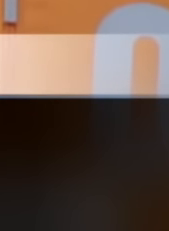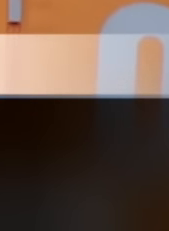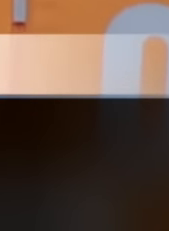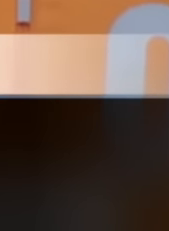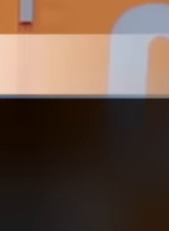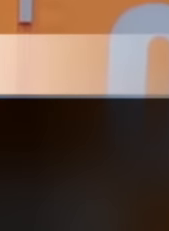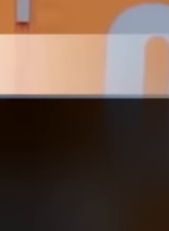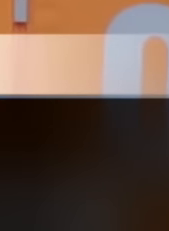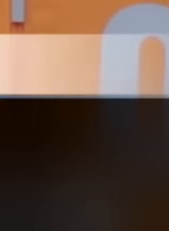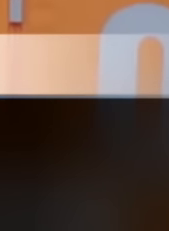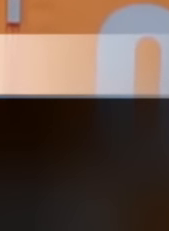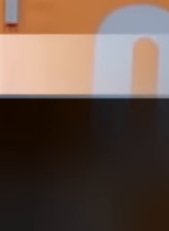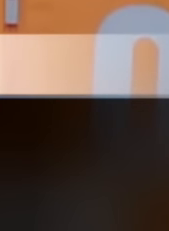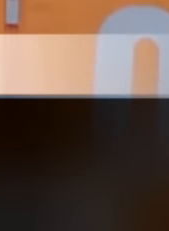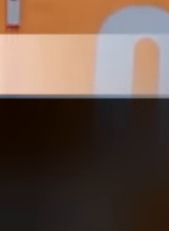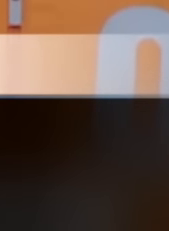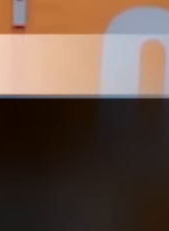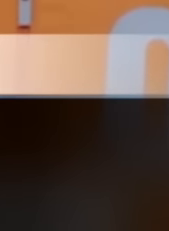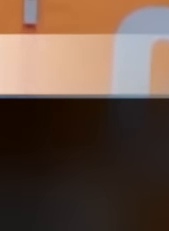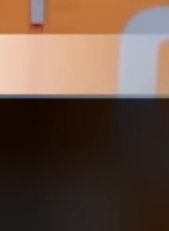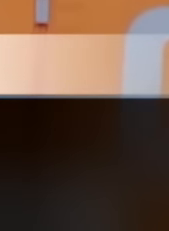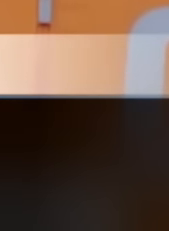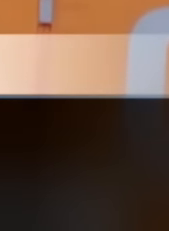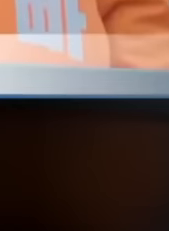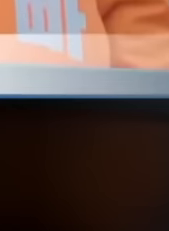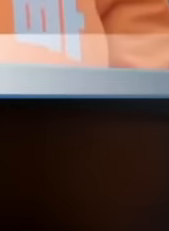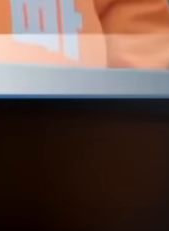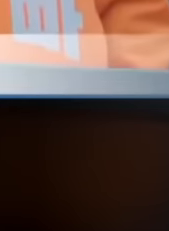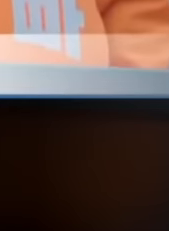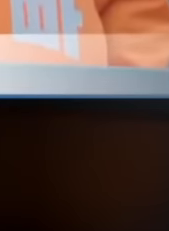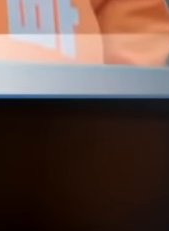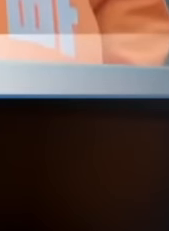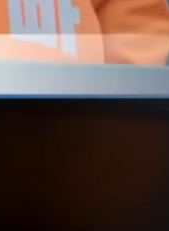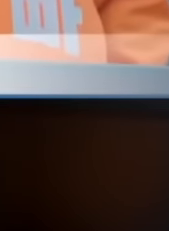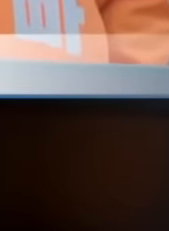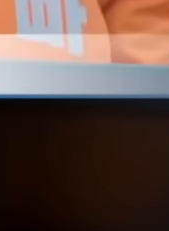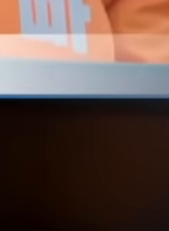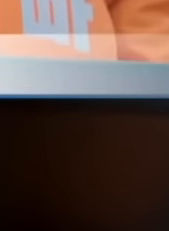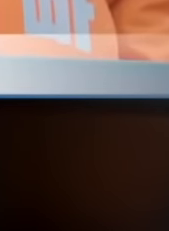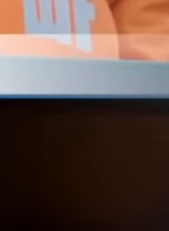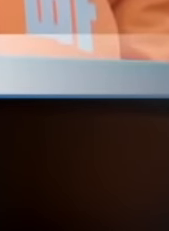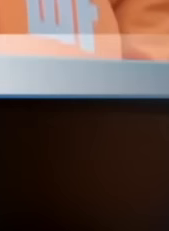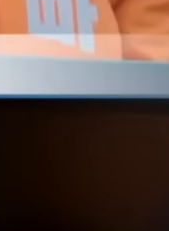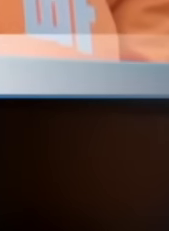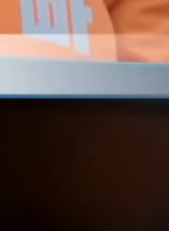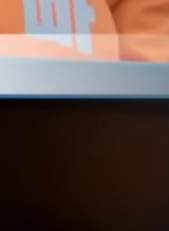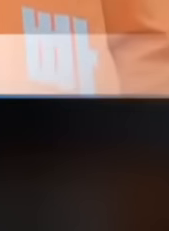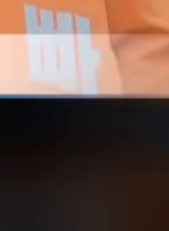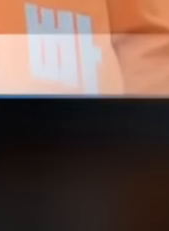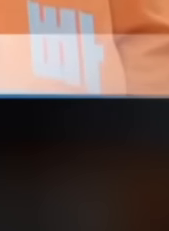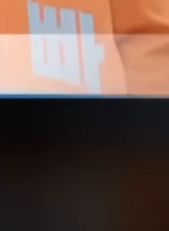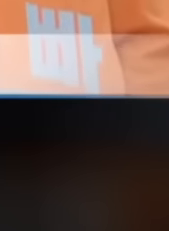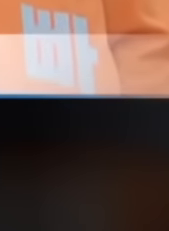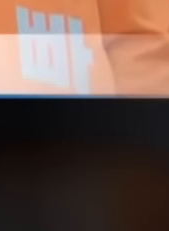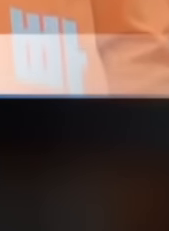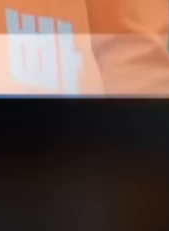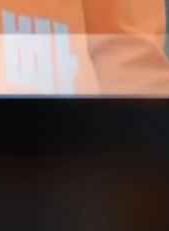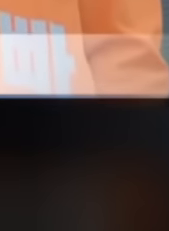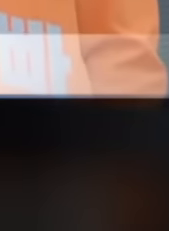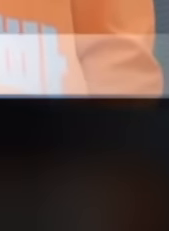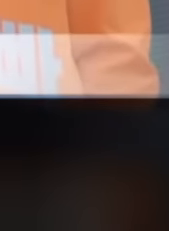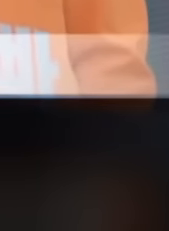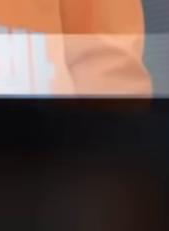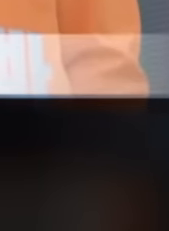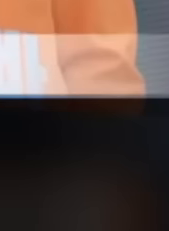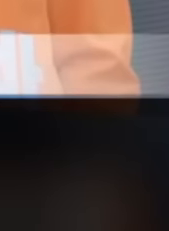내가 힘들지라고 얘기하면 우리 아들이 무너지겠구나. 그래서 제가 정말 눈물을 삼키고 돌아서고 아파트 주차장에서 혼자